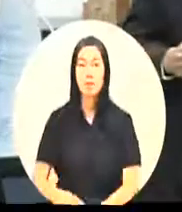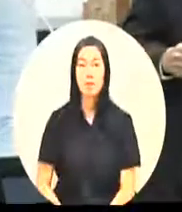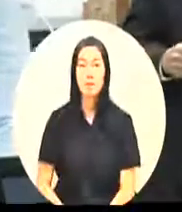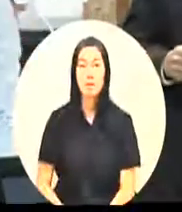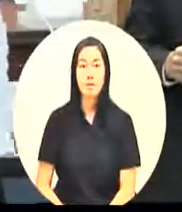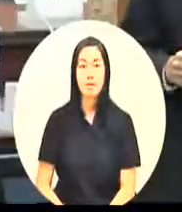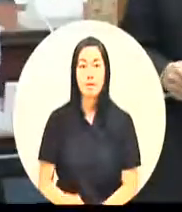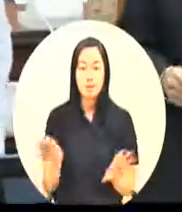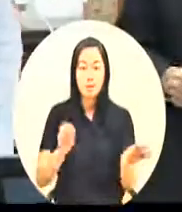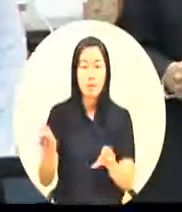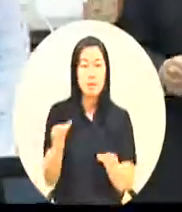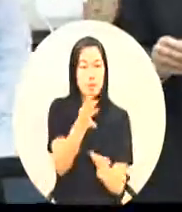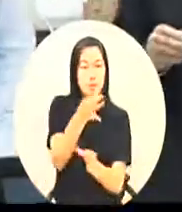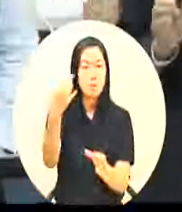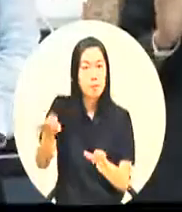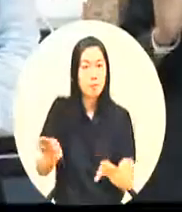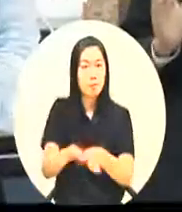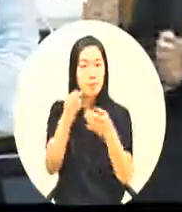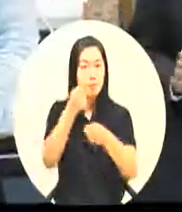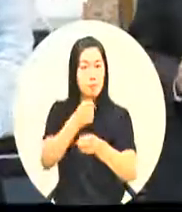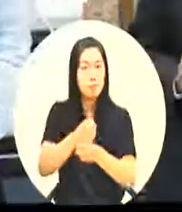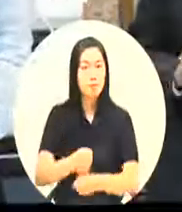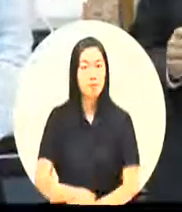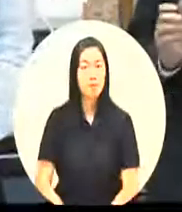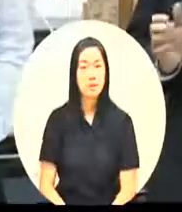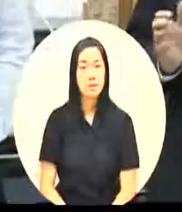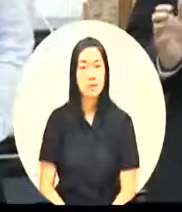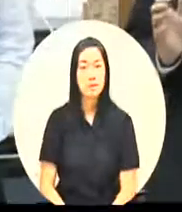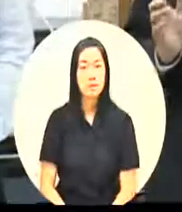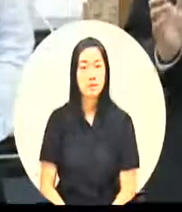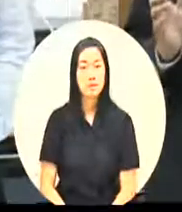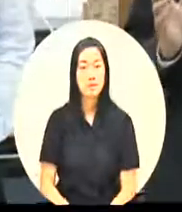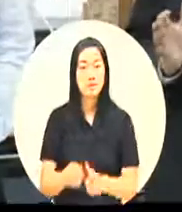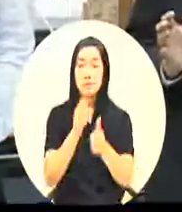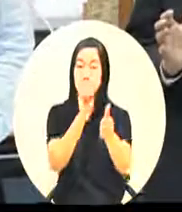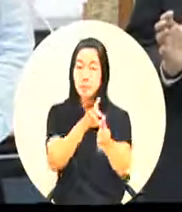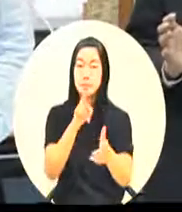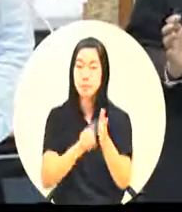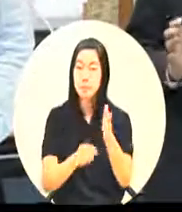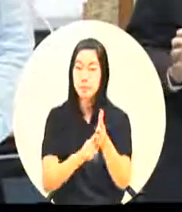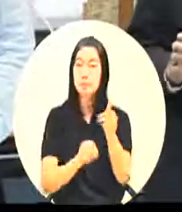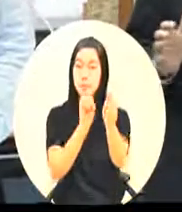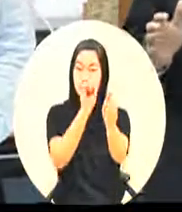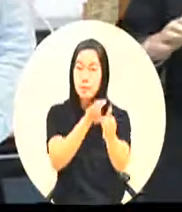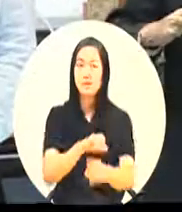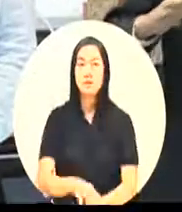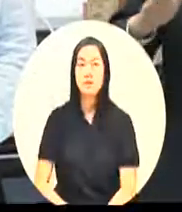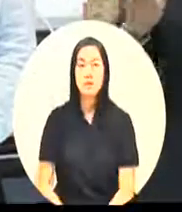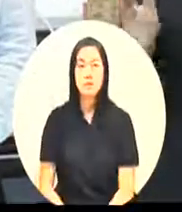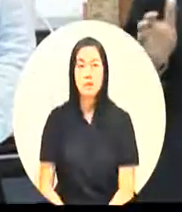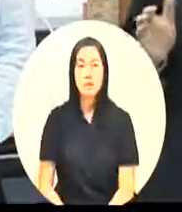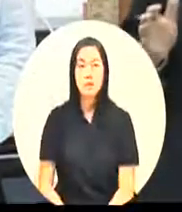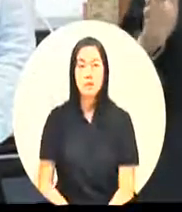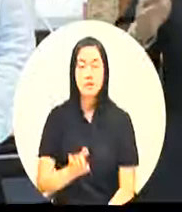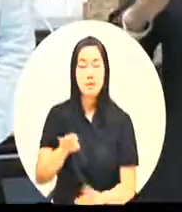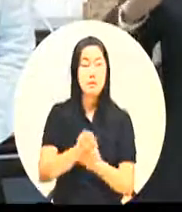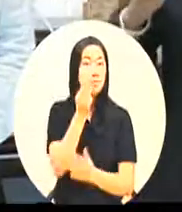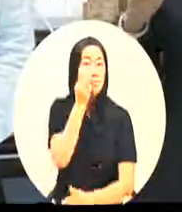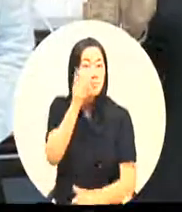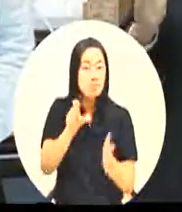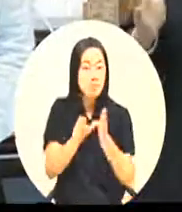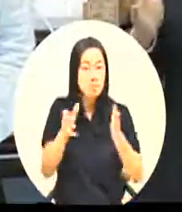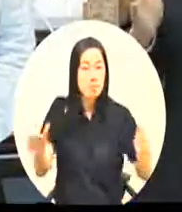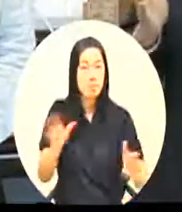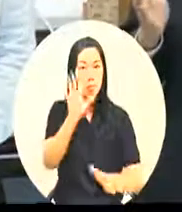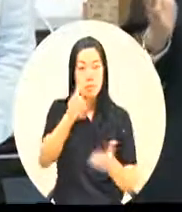妥这个资料，我们就开始来进行了哈。先跟议员简单的说明，主要就是说我们整个一个月里面有分成